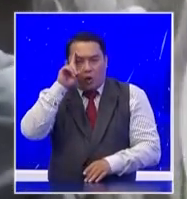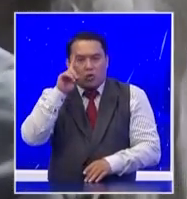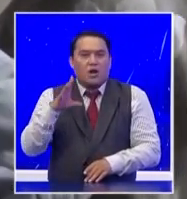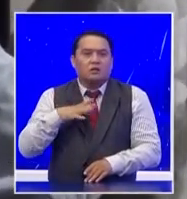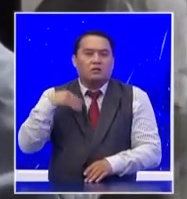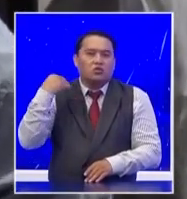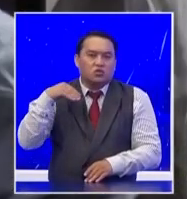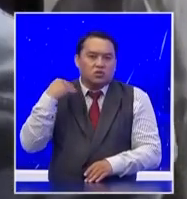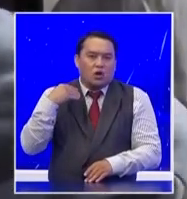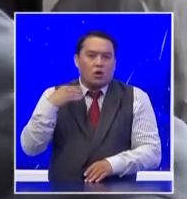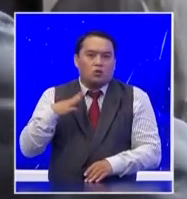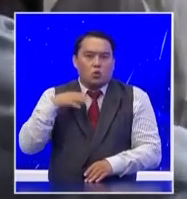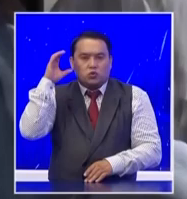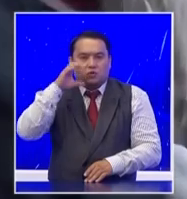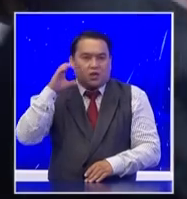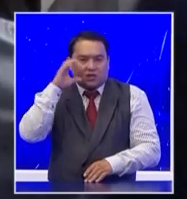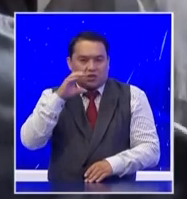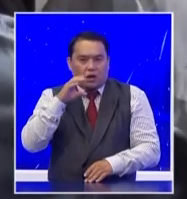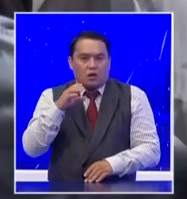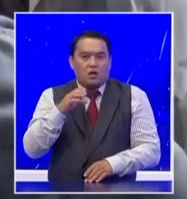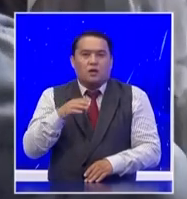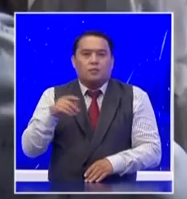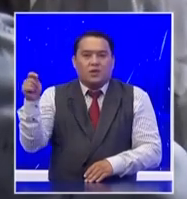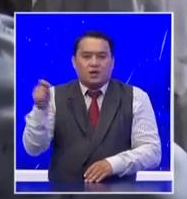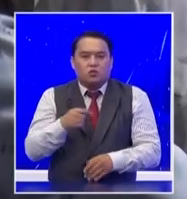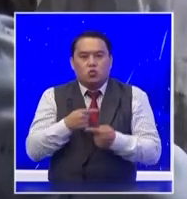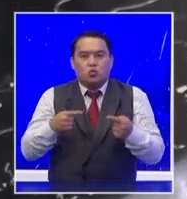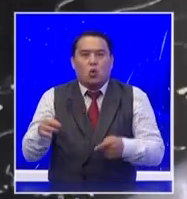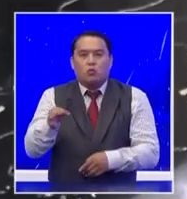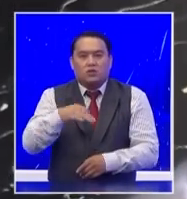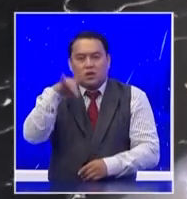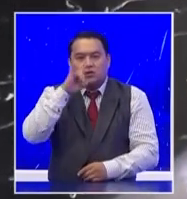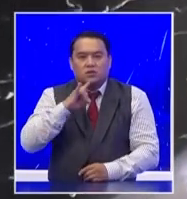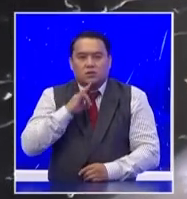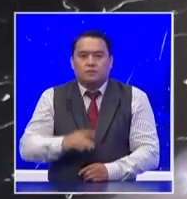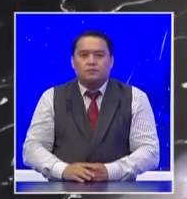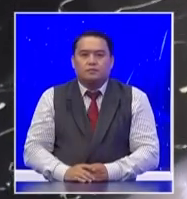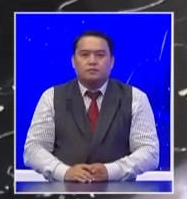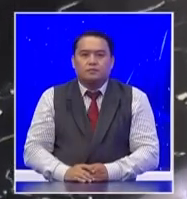из Таджикистана, еще 1 из Узбекистана. Остальные – приезжие из других областей нашей страны.